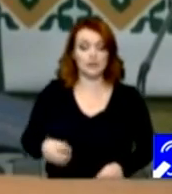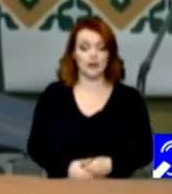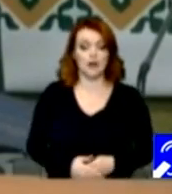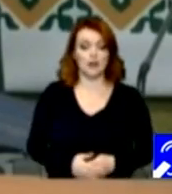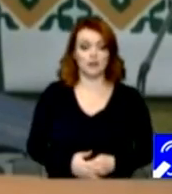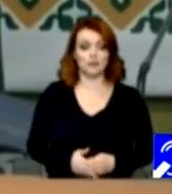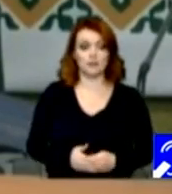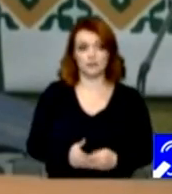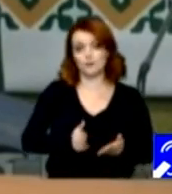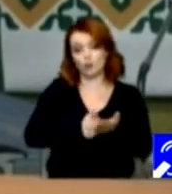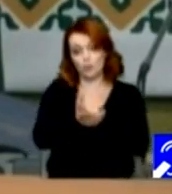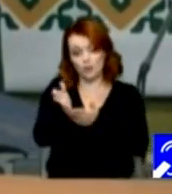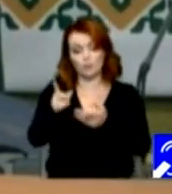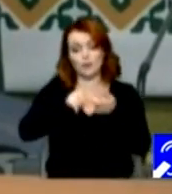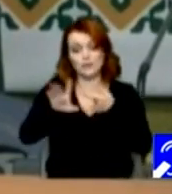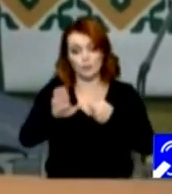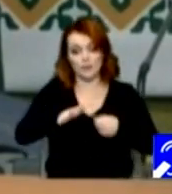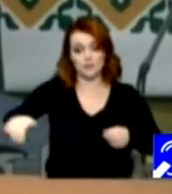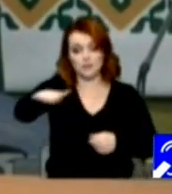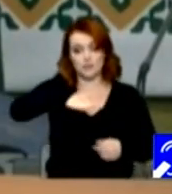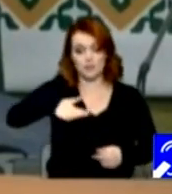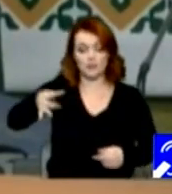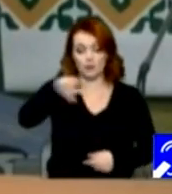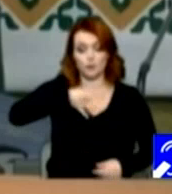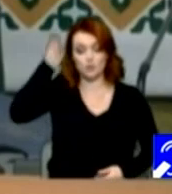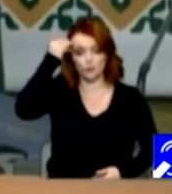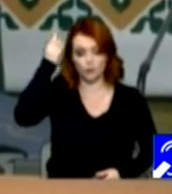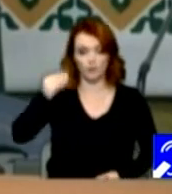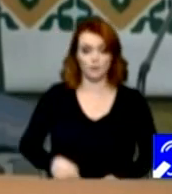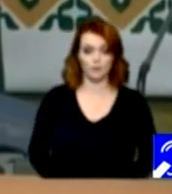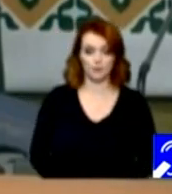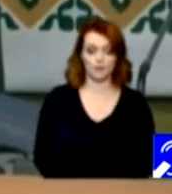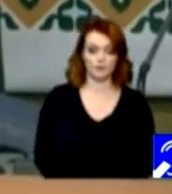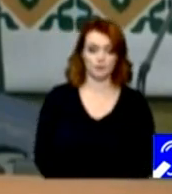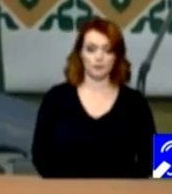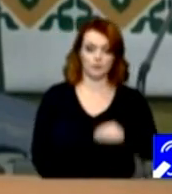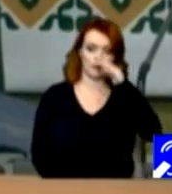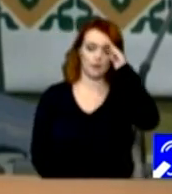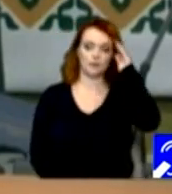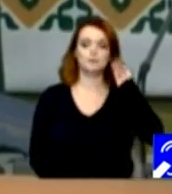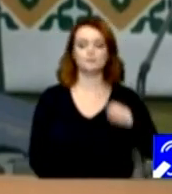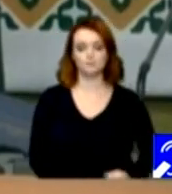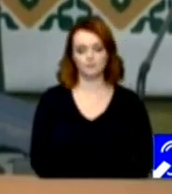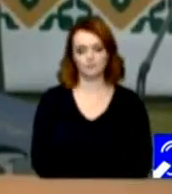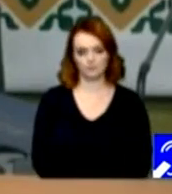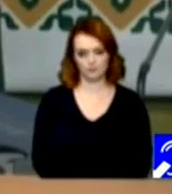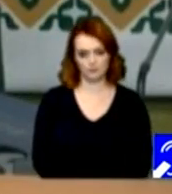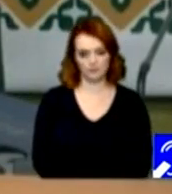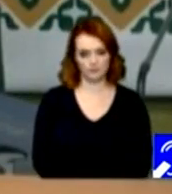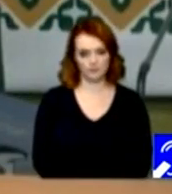inclusiv sub aspectul importantelor forțe și echipamente militare străine care sunt dislocate